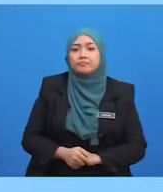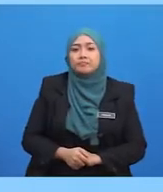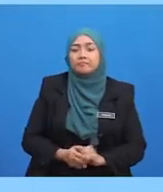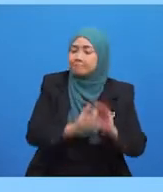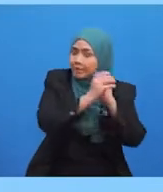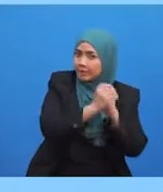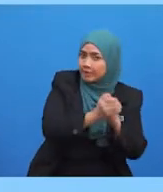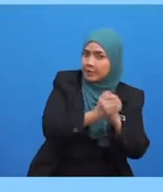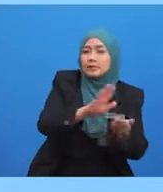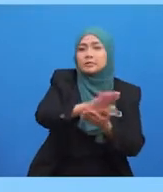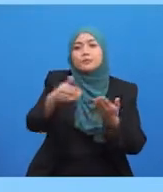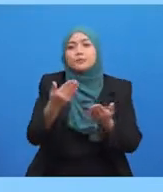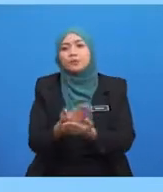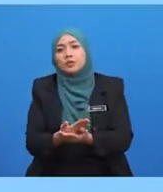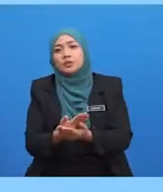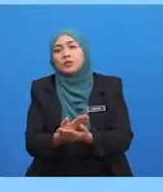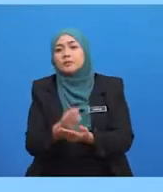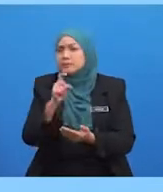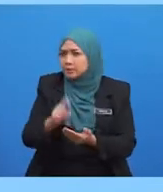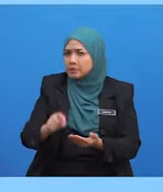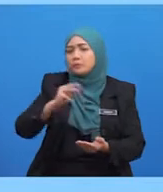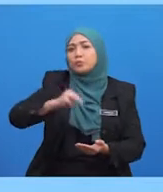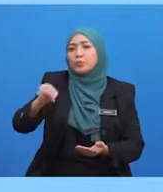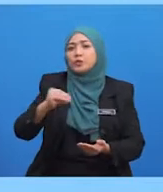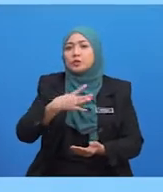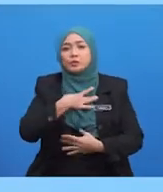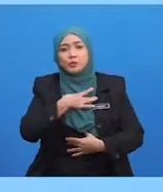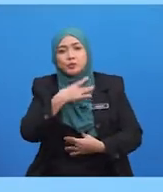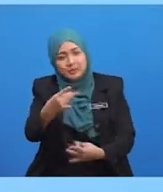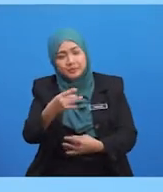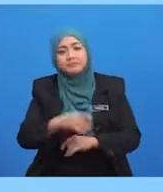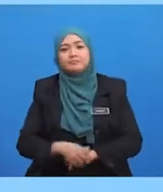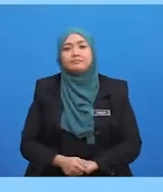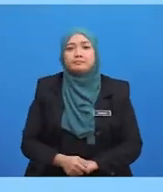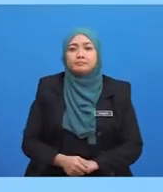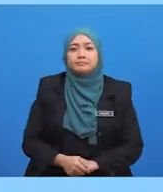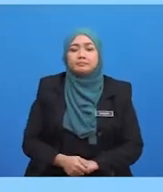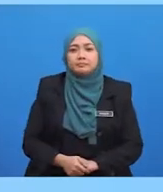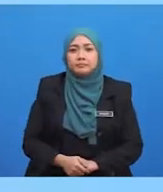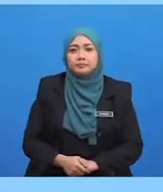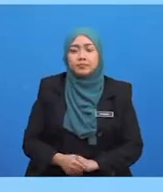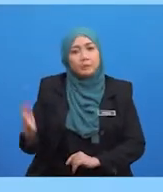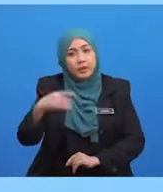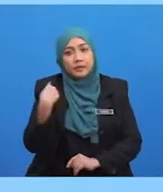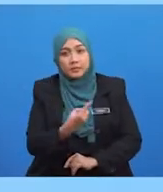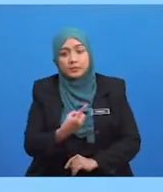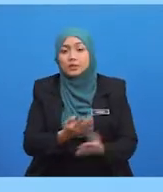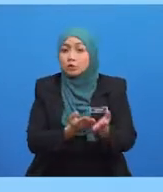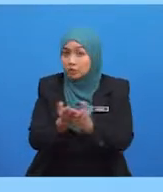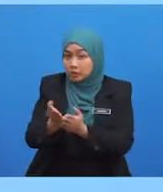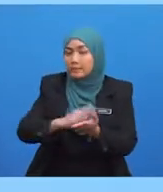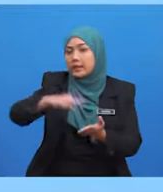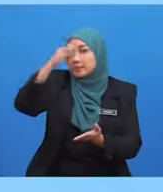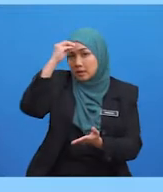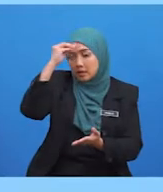semua. Tentu murid-murid seronok buat projek donat tadi. Baiklah murid-murid, mari kita teruskan pelajaran